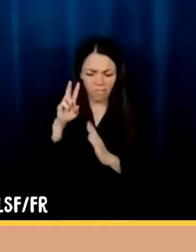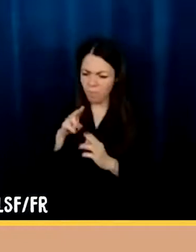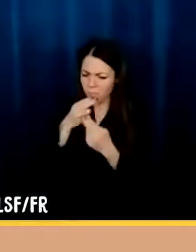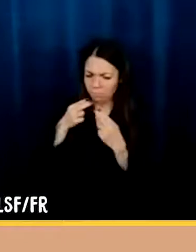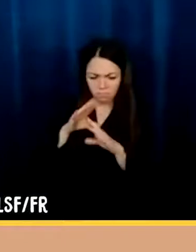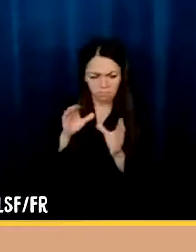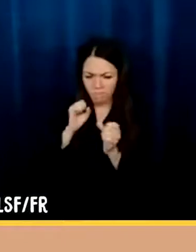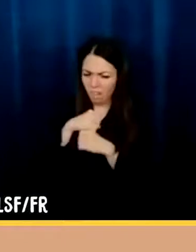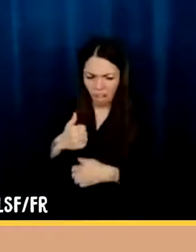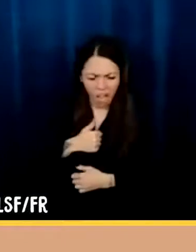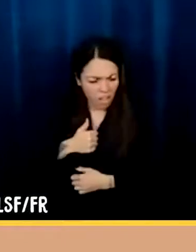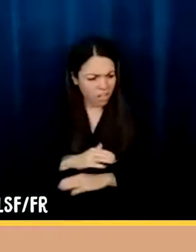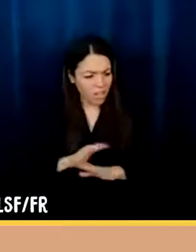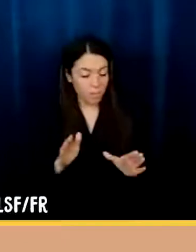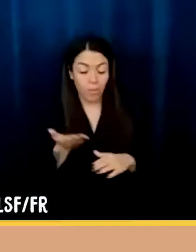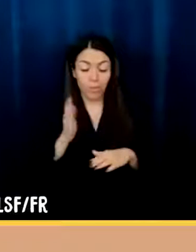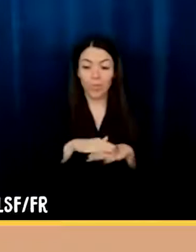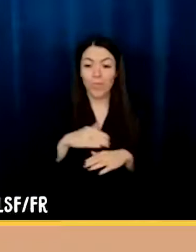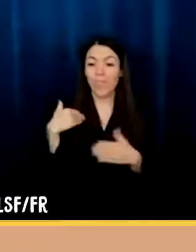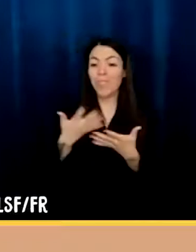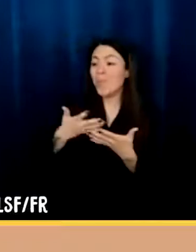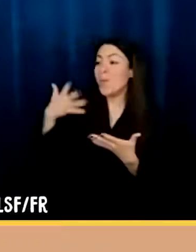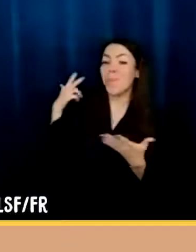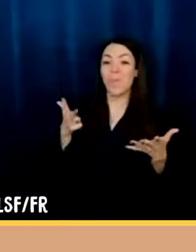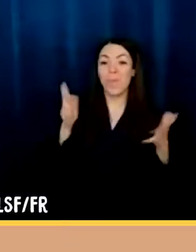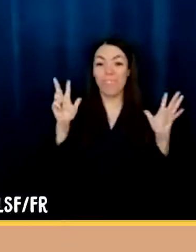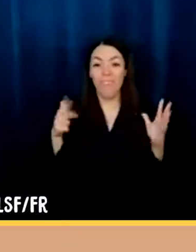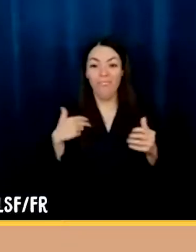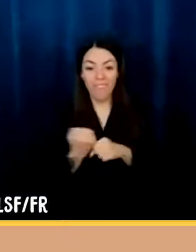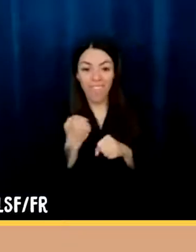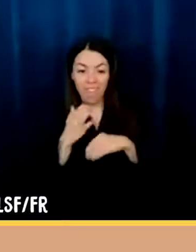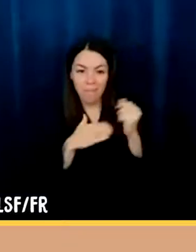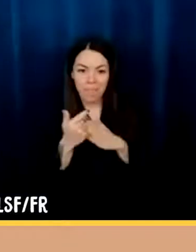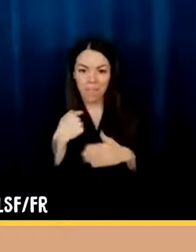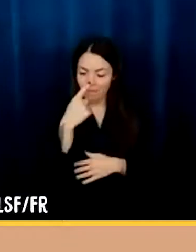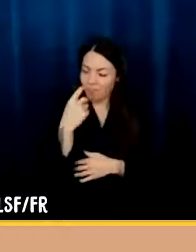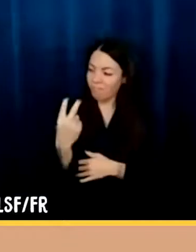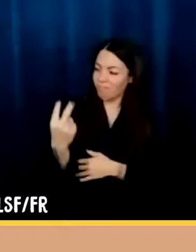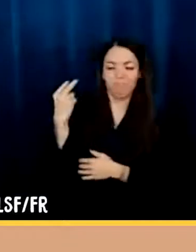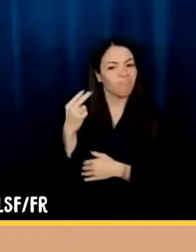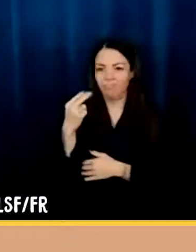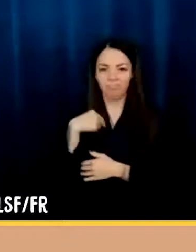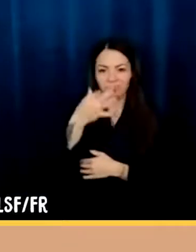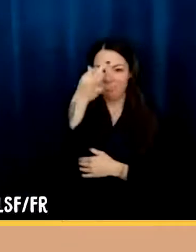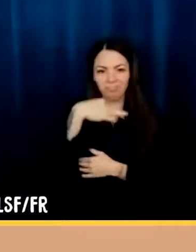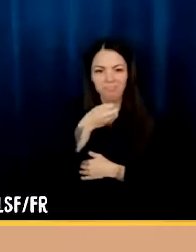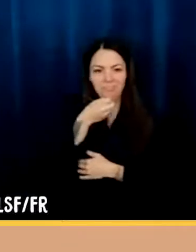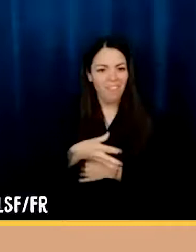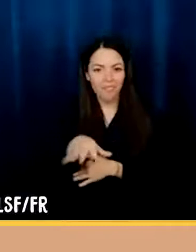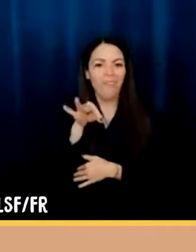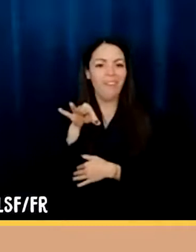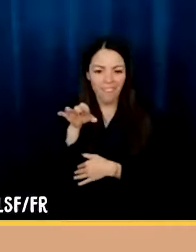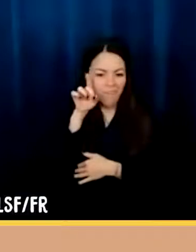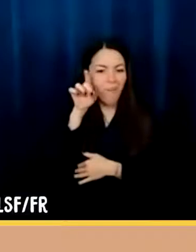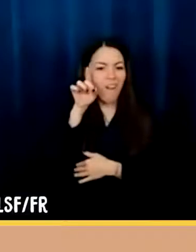fait le meilleur choix, en tout cas pour moi, parce que je me rends compte de la souffrance que les gens rencontrent dans leur vie